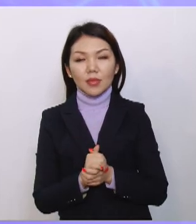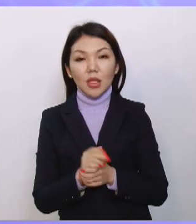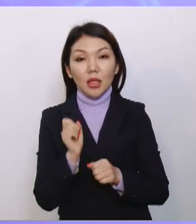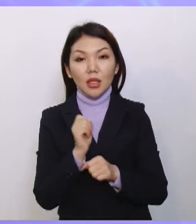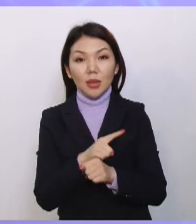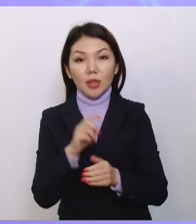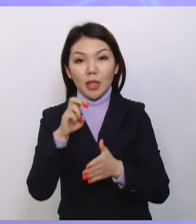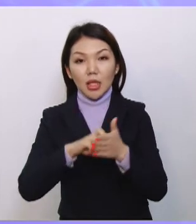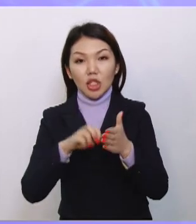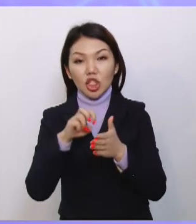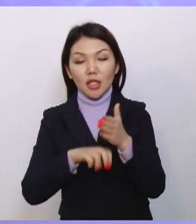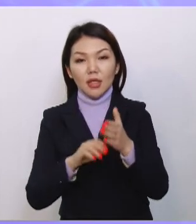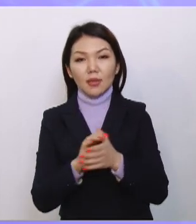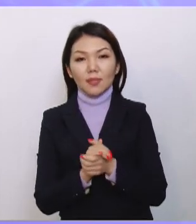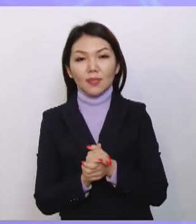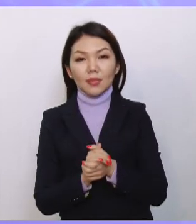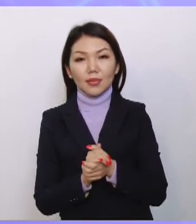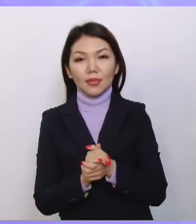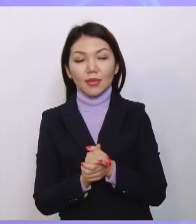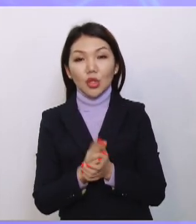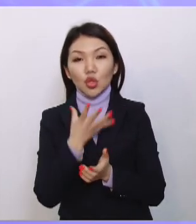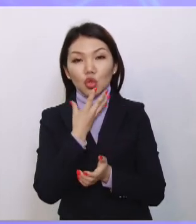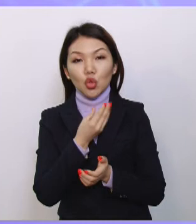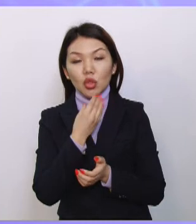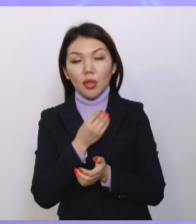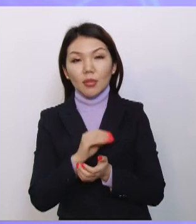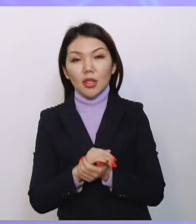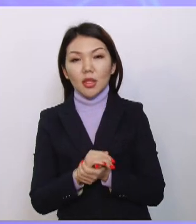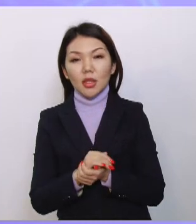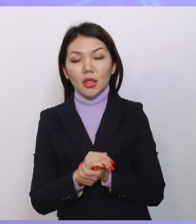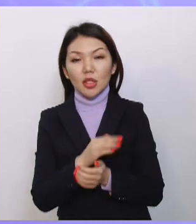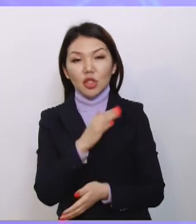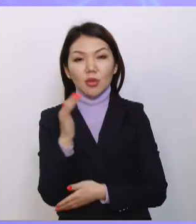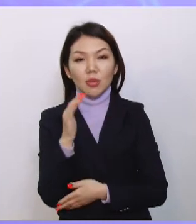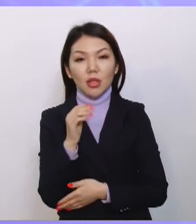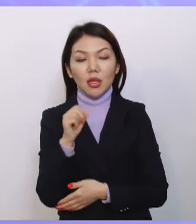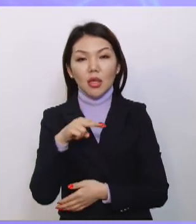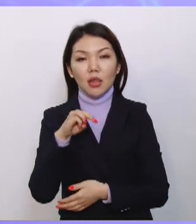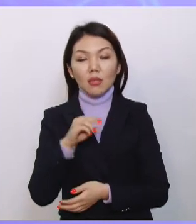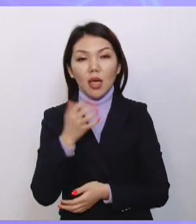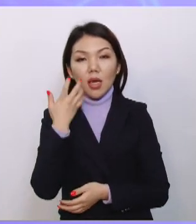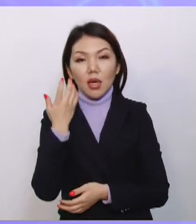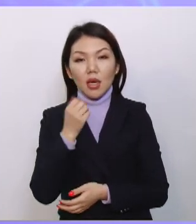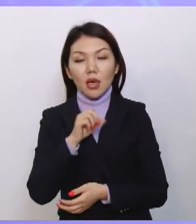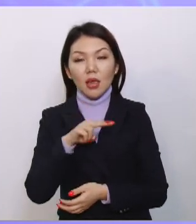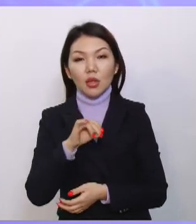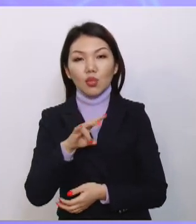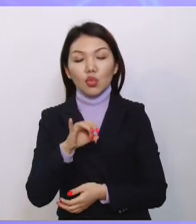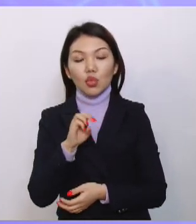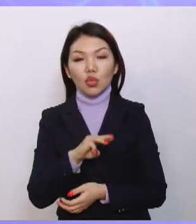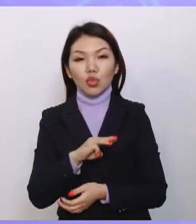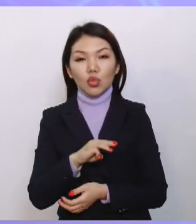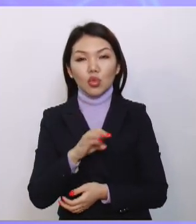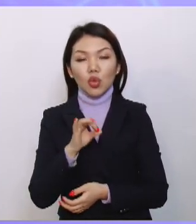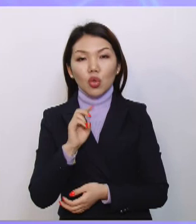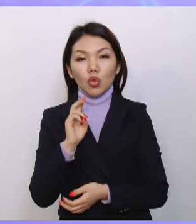tapşırmanı tekşergile. Çoŋ atamdın jemiş bağında alma, almurut, örük,